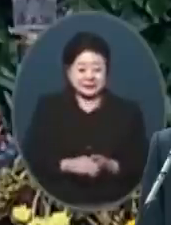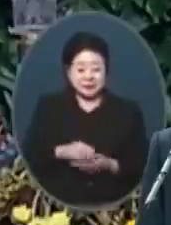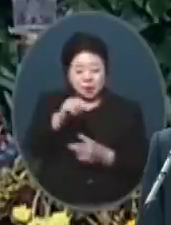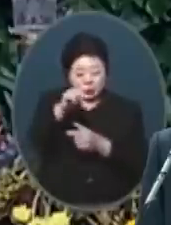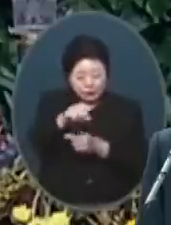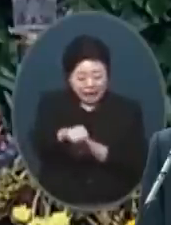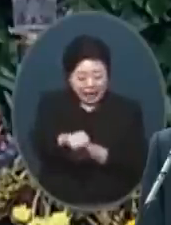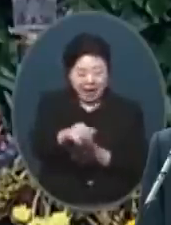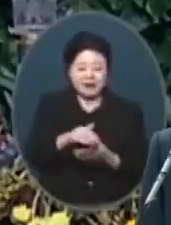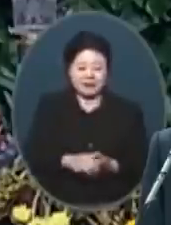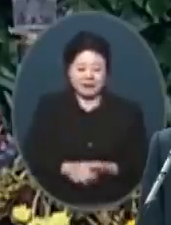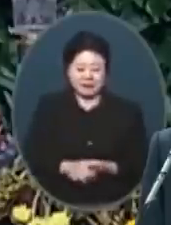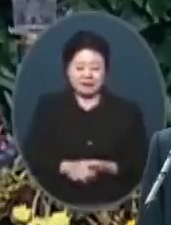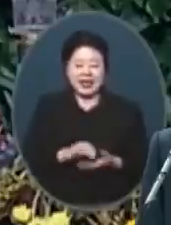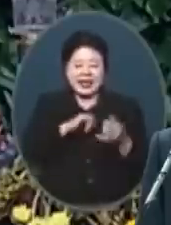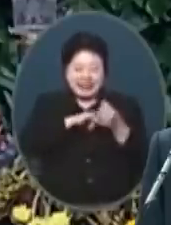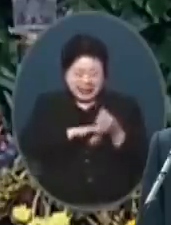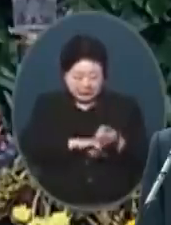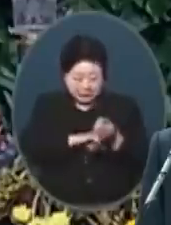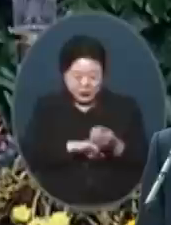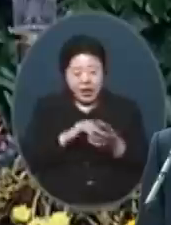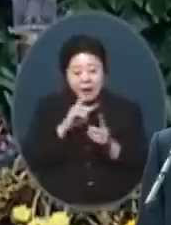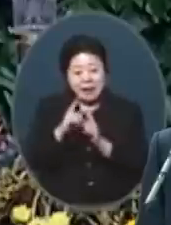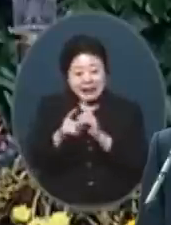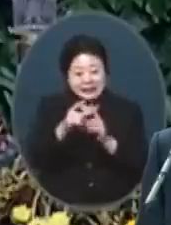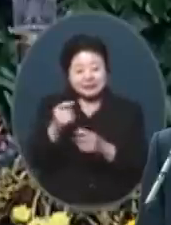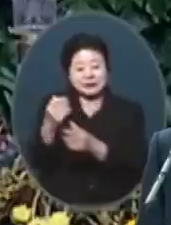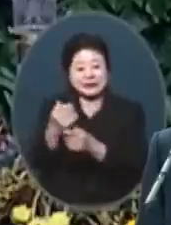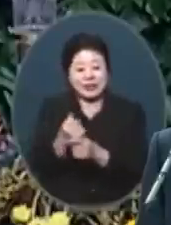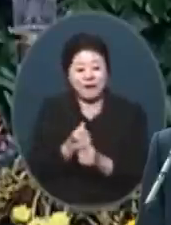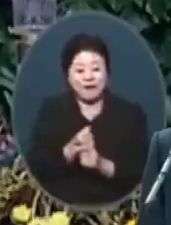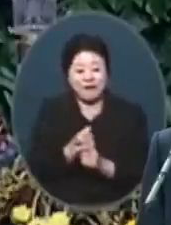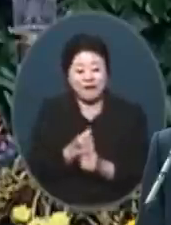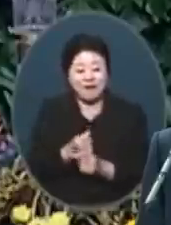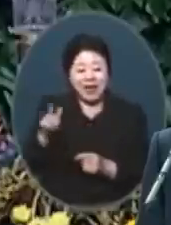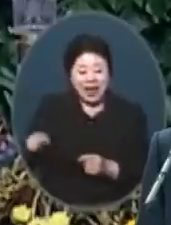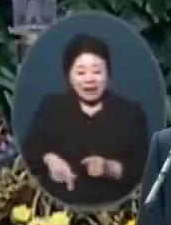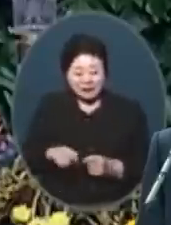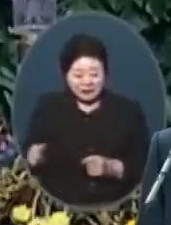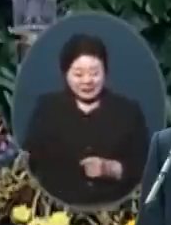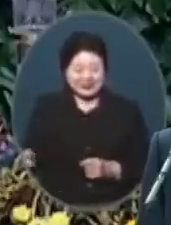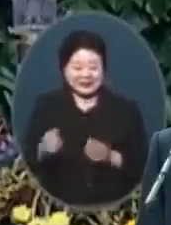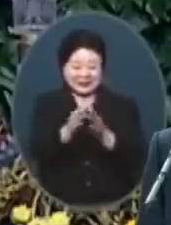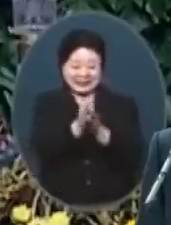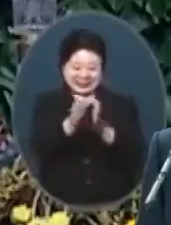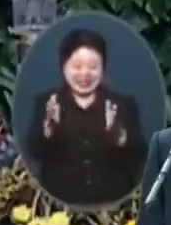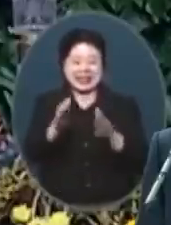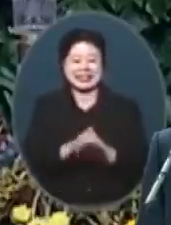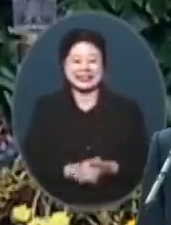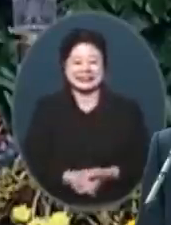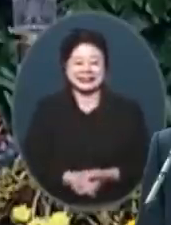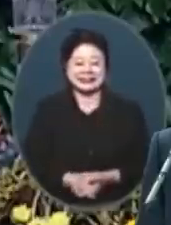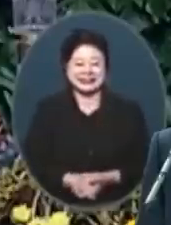묵상하고 그 약속의 말씀을 붙들고 하루를 시작하는 것이